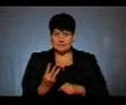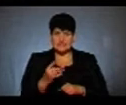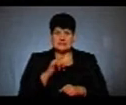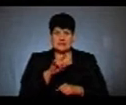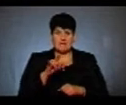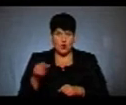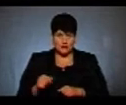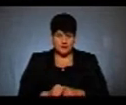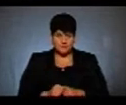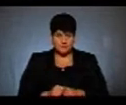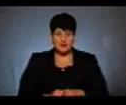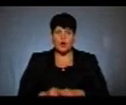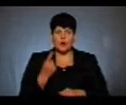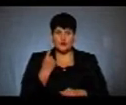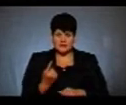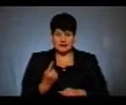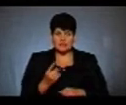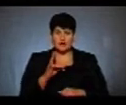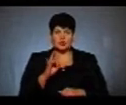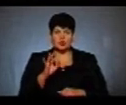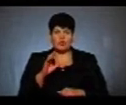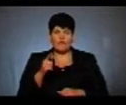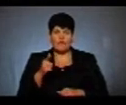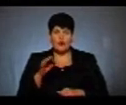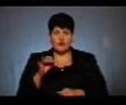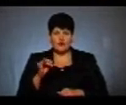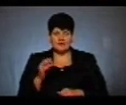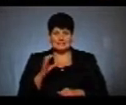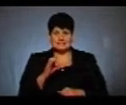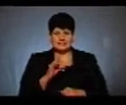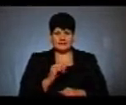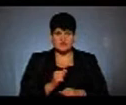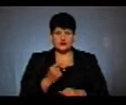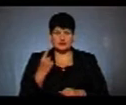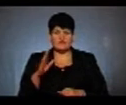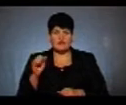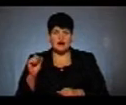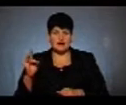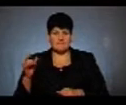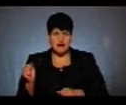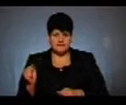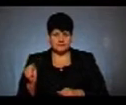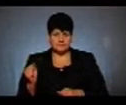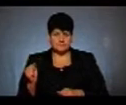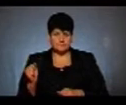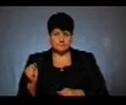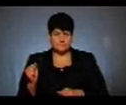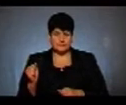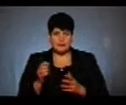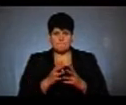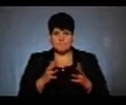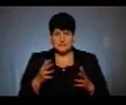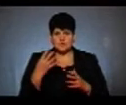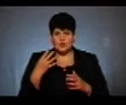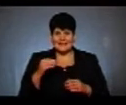самоліти. Один Новгородсіверськ, Семеновка, один Варва, більше 40 тисяч